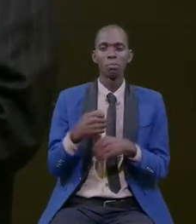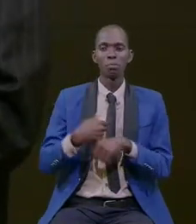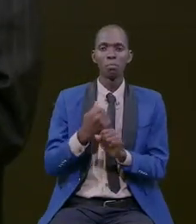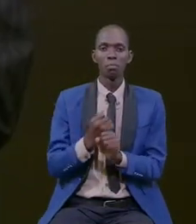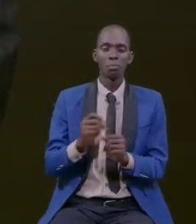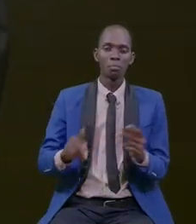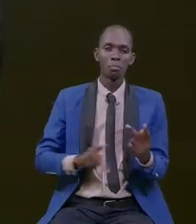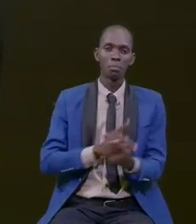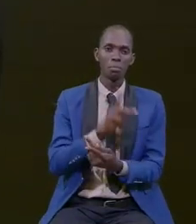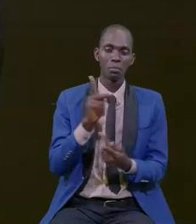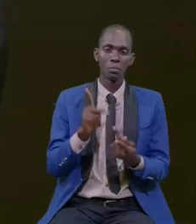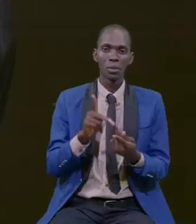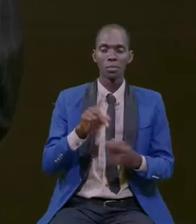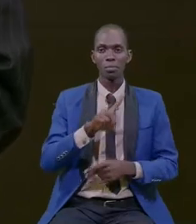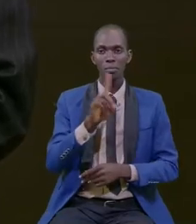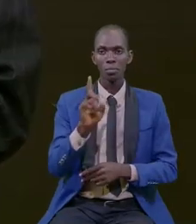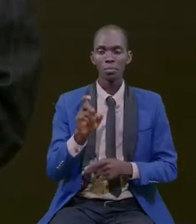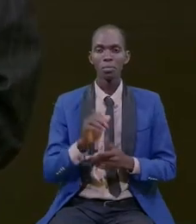rendue parfaite